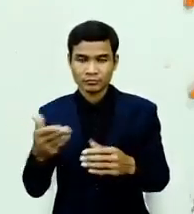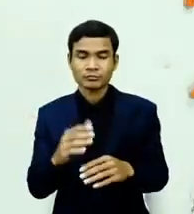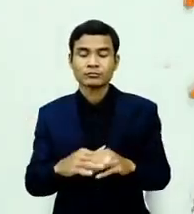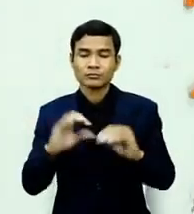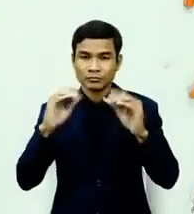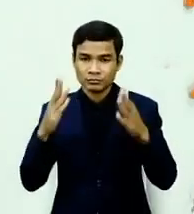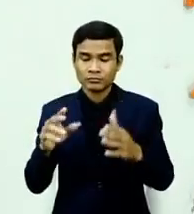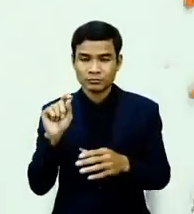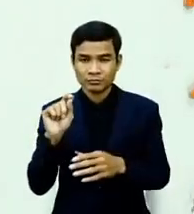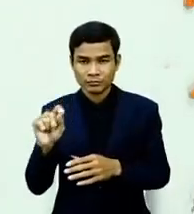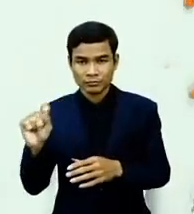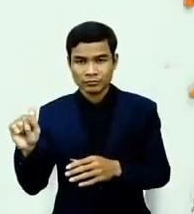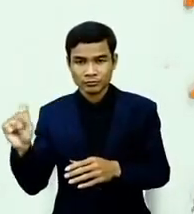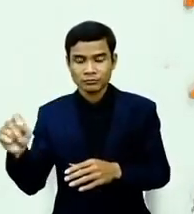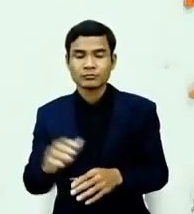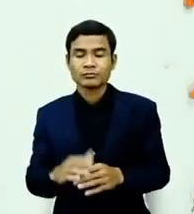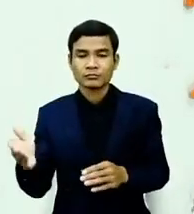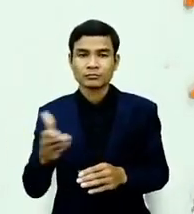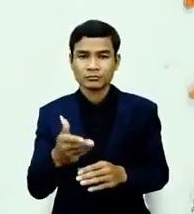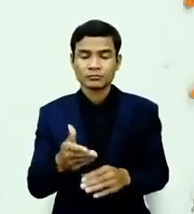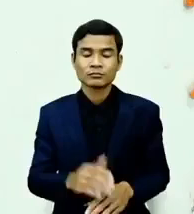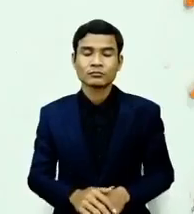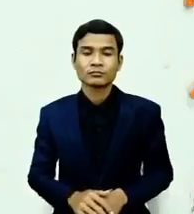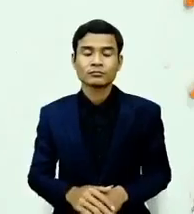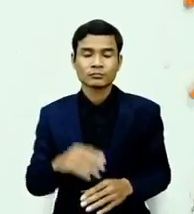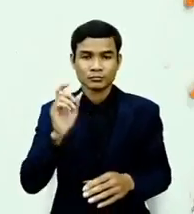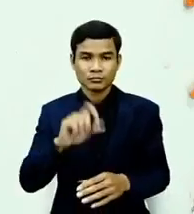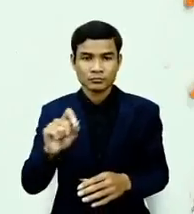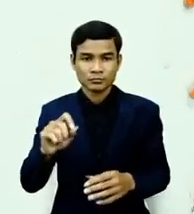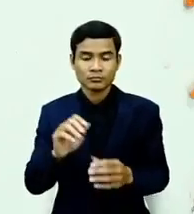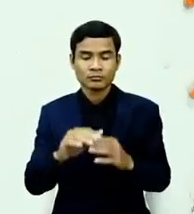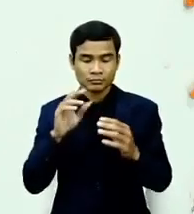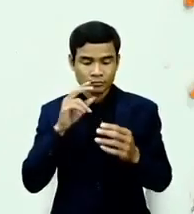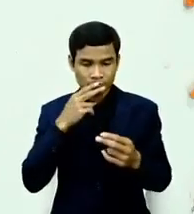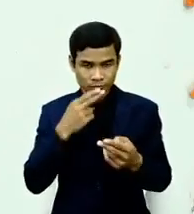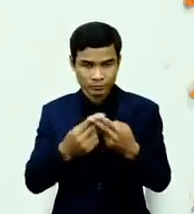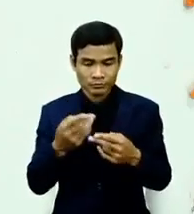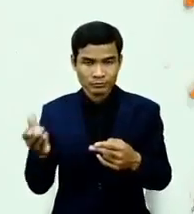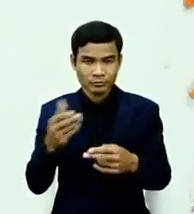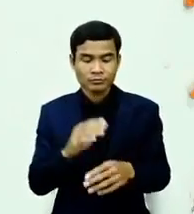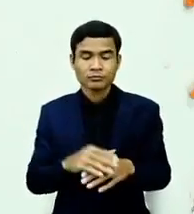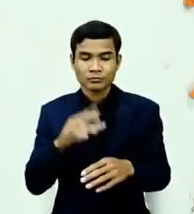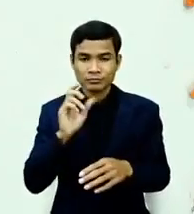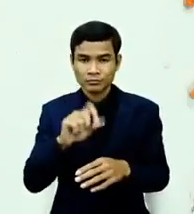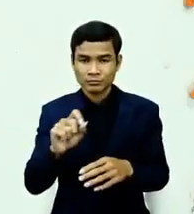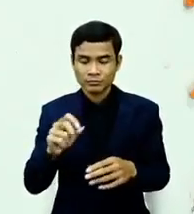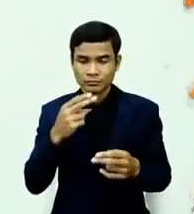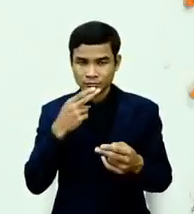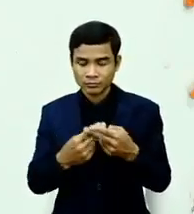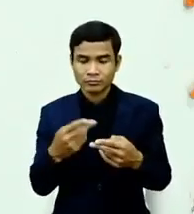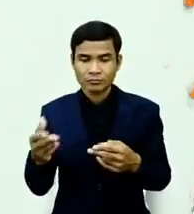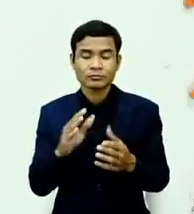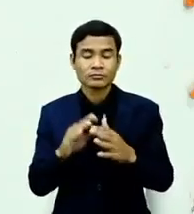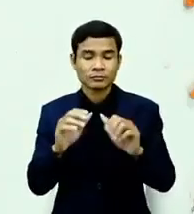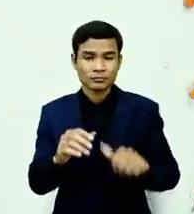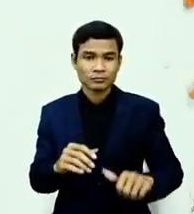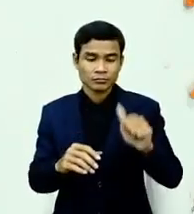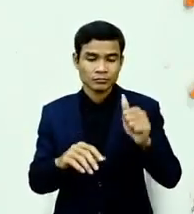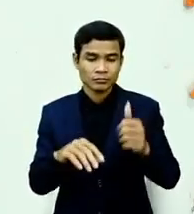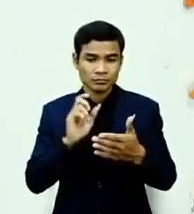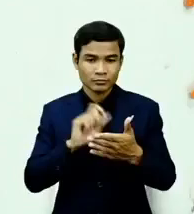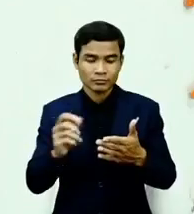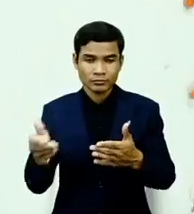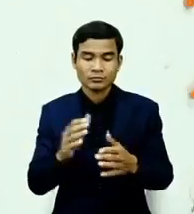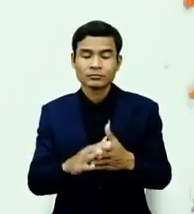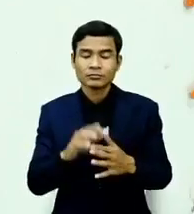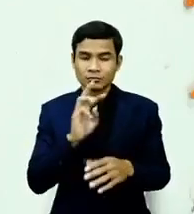ងអ្នកគ្រូដាក់ចុចចុចណាកូនណាចាចូលកូនកូនសរសេរតែចម្លើយទេណាសរសេរតែចម្លើយទៅនៅលើក្តារឈ្មោះរបស់កូន